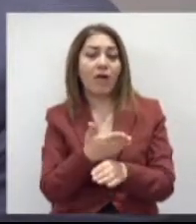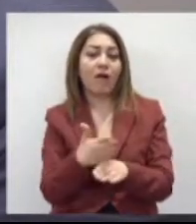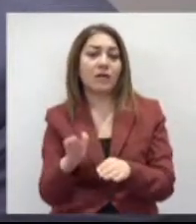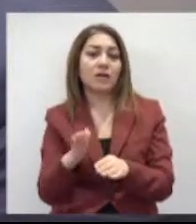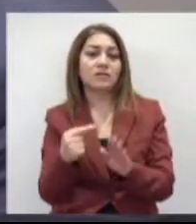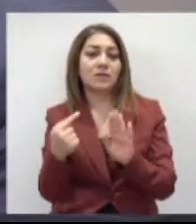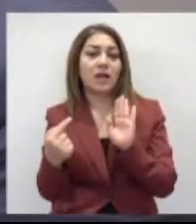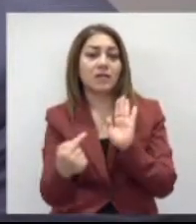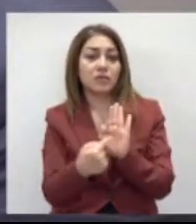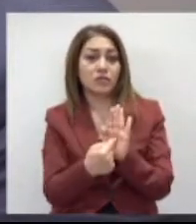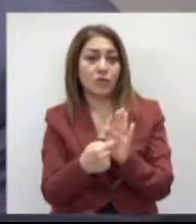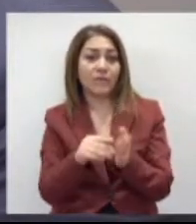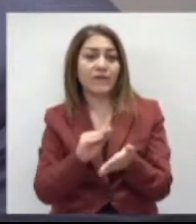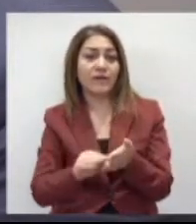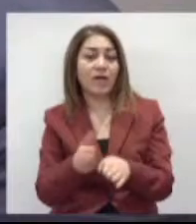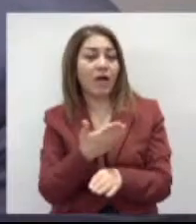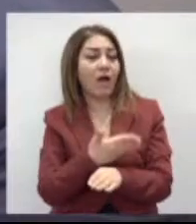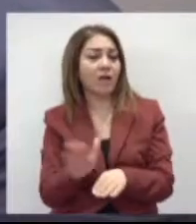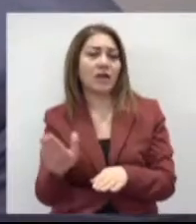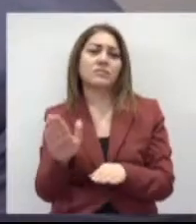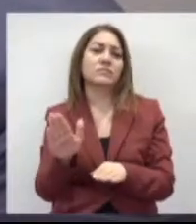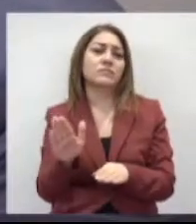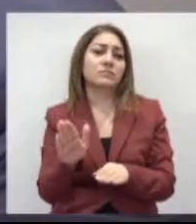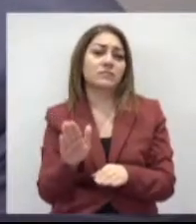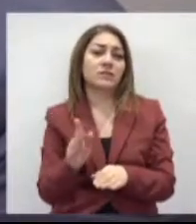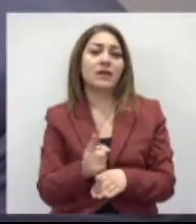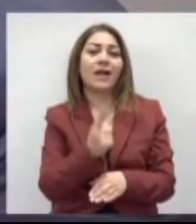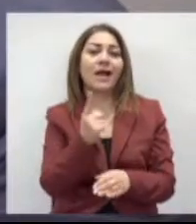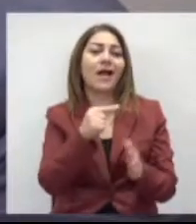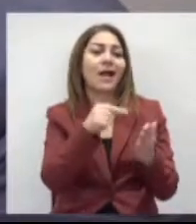կետով նախատեսել, այսինքն ինքը դառնա ոչ թե